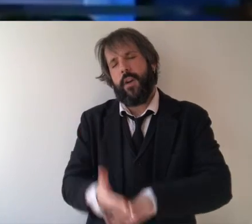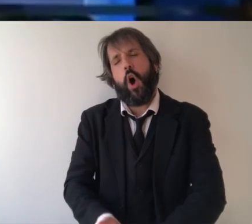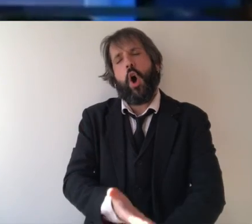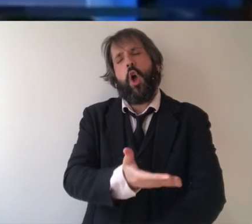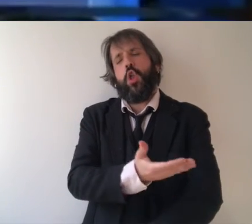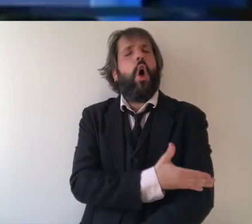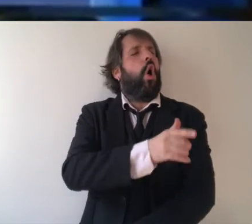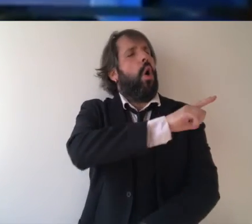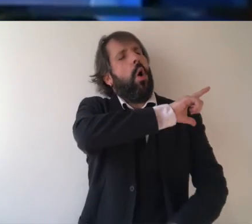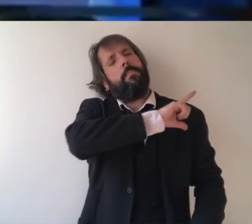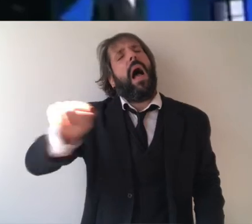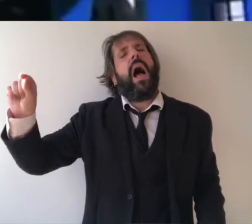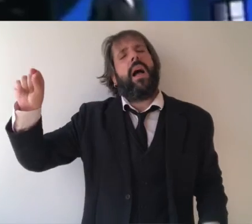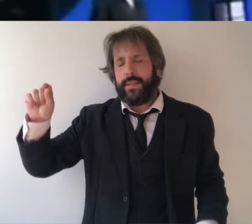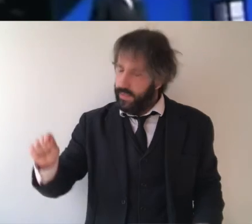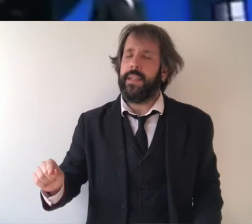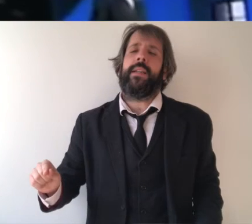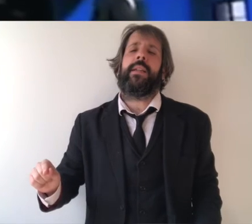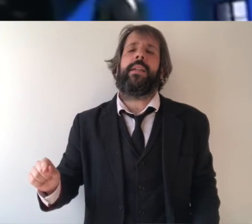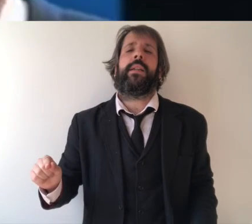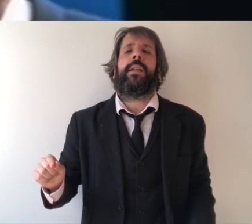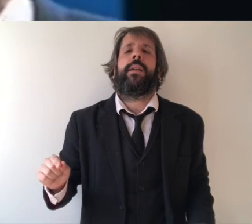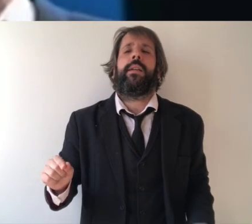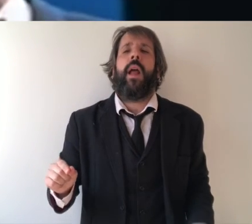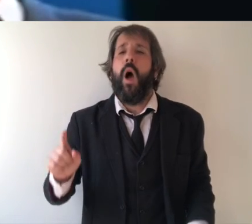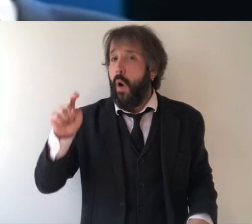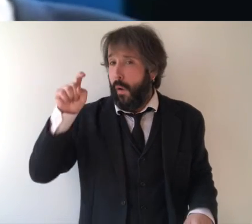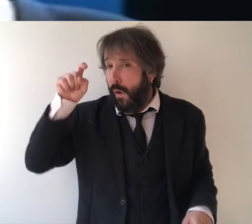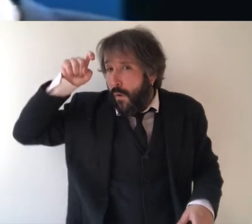Mais avant de partir,